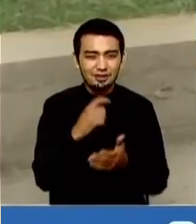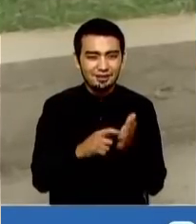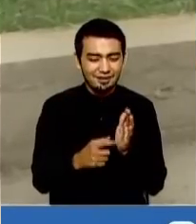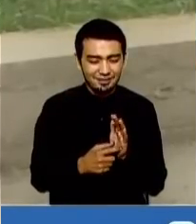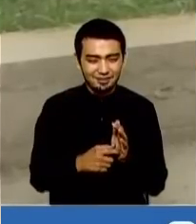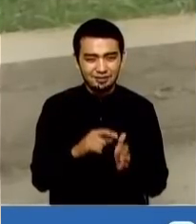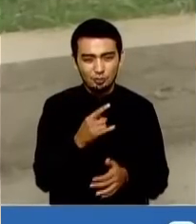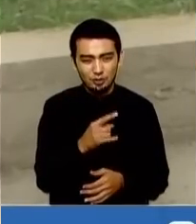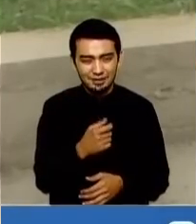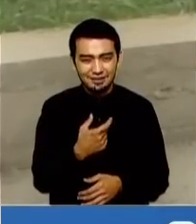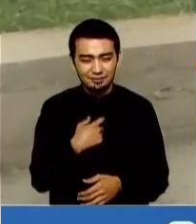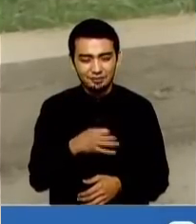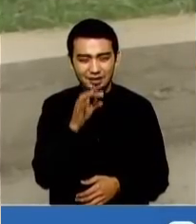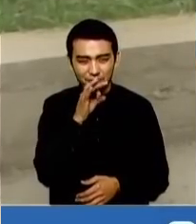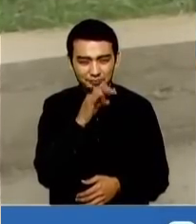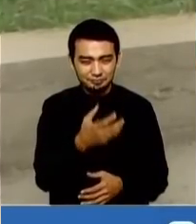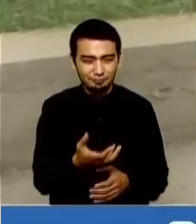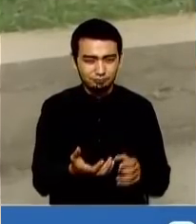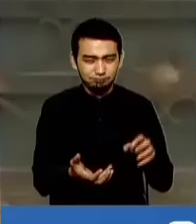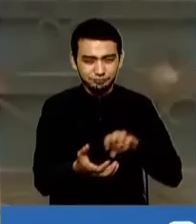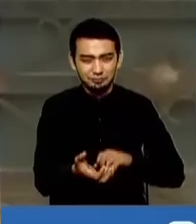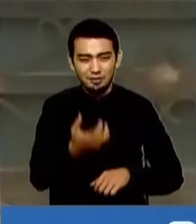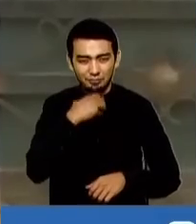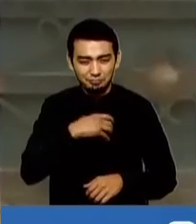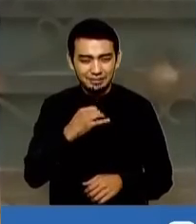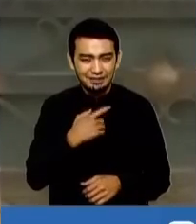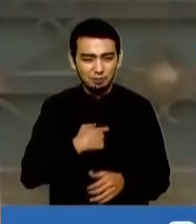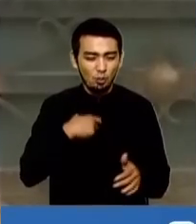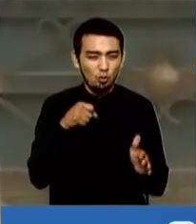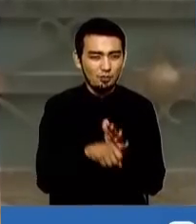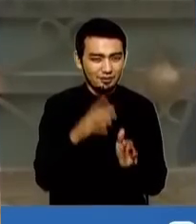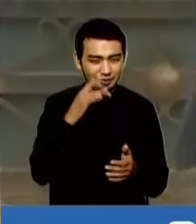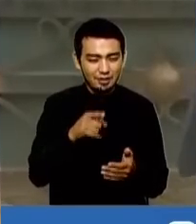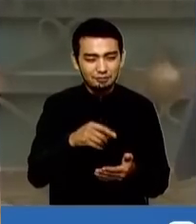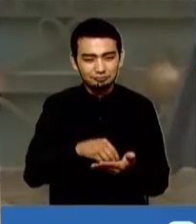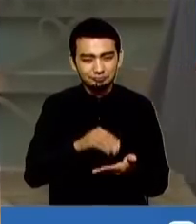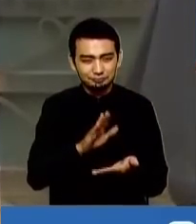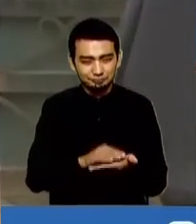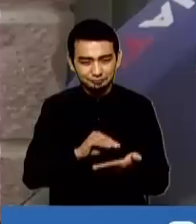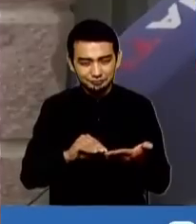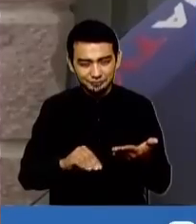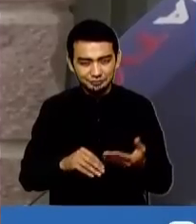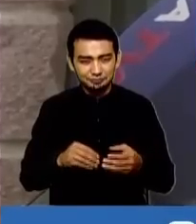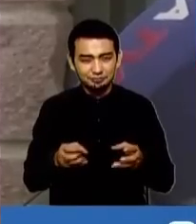уыс дәрі ішіп, өзіне қол салуға бел буған. Ол болған жайды баяндап, анасына хат қалдырып үлгерген.